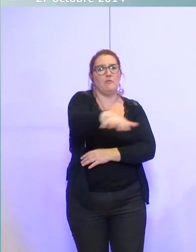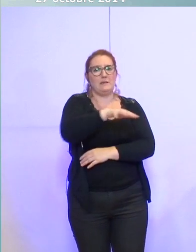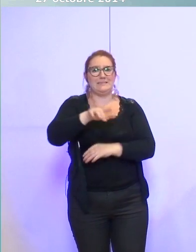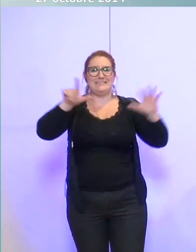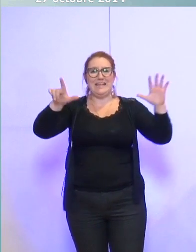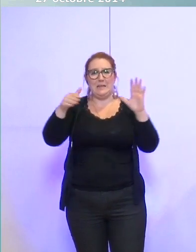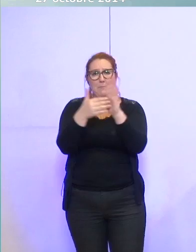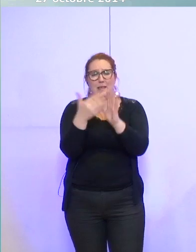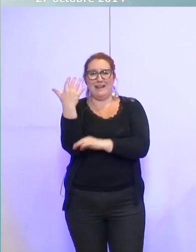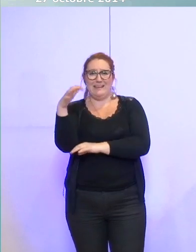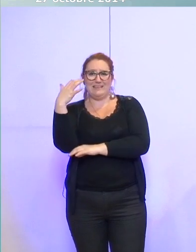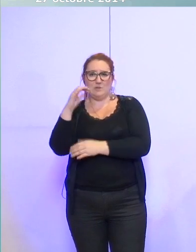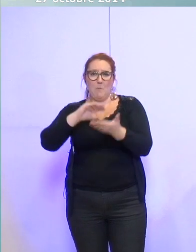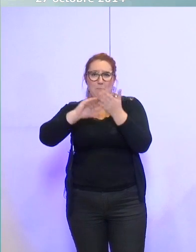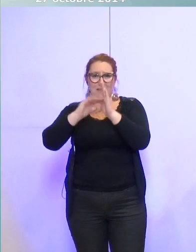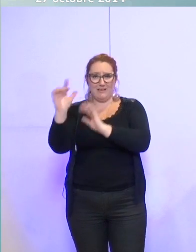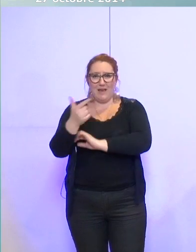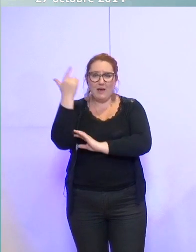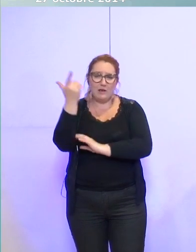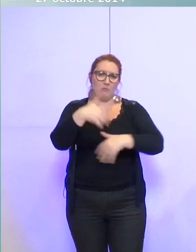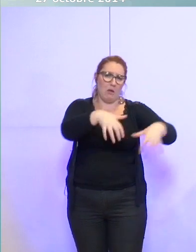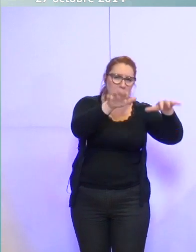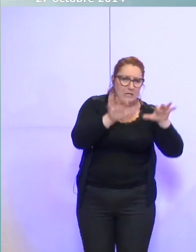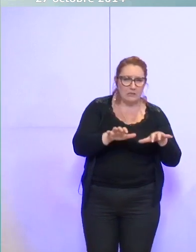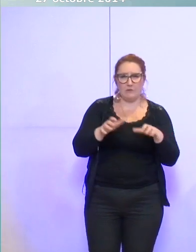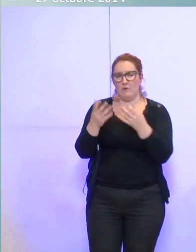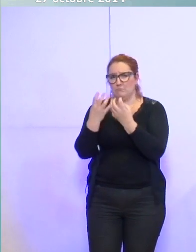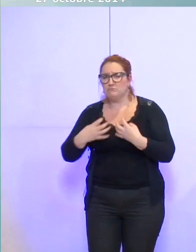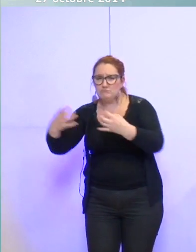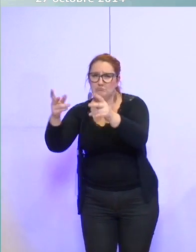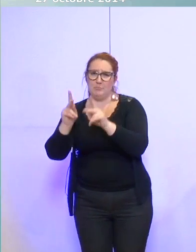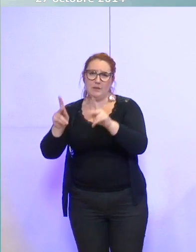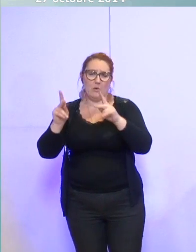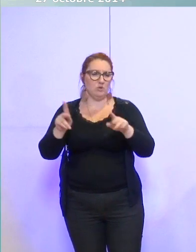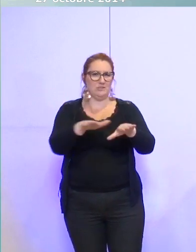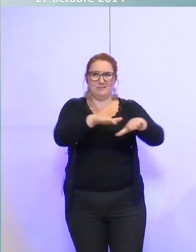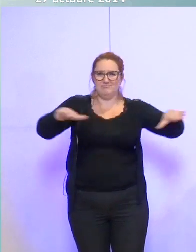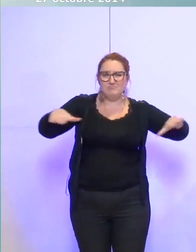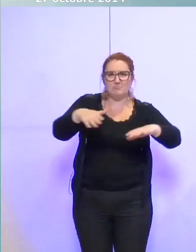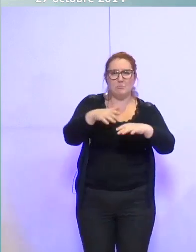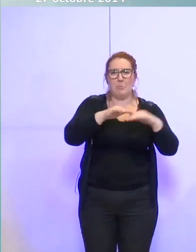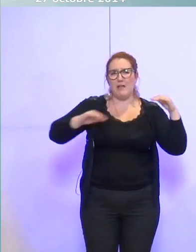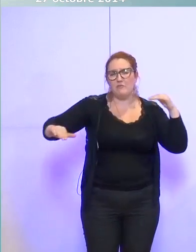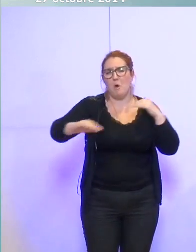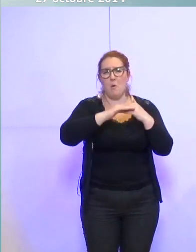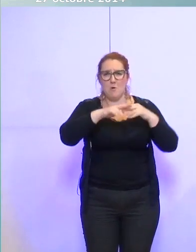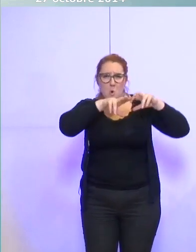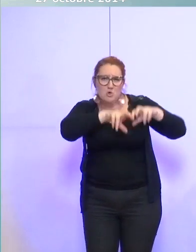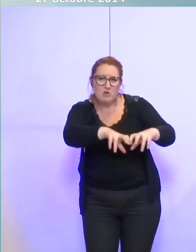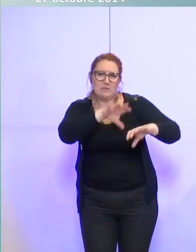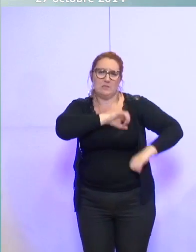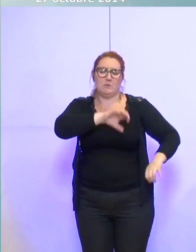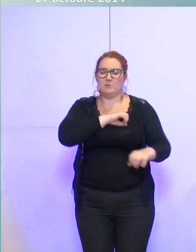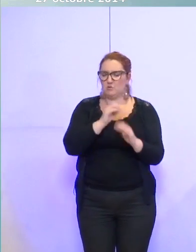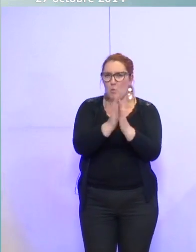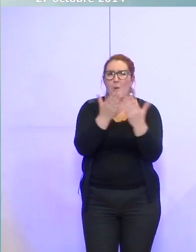m² qui comprend différents espaces administratifs, pédagogiques et également des plateformes de recherche et d'expérimentation. J'ai vu dernièrement les plans